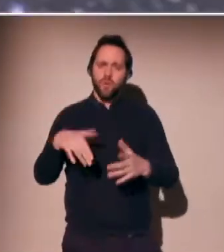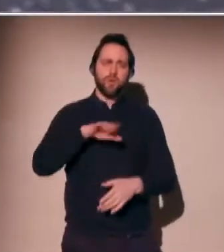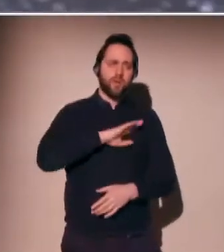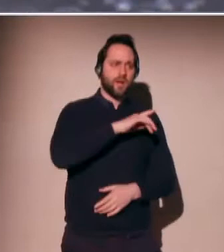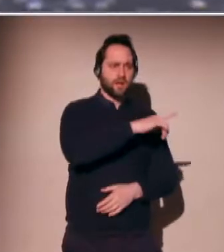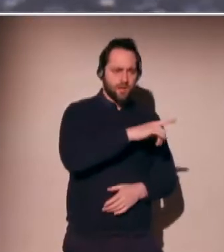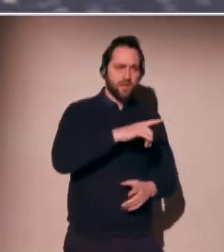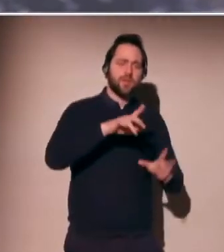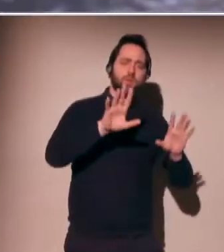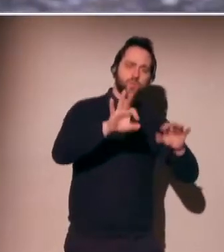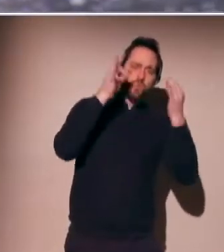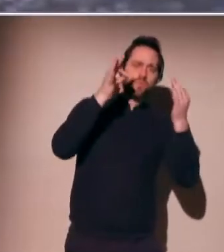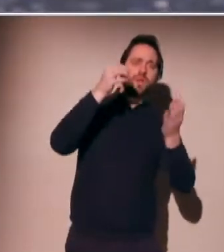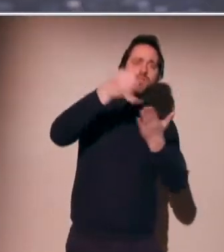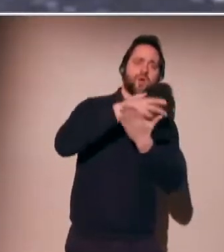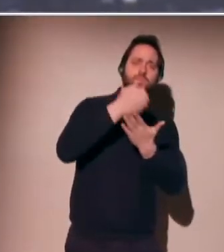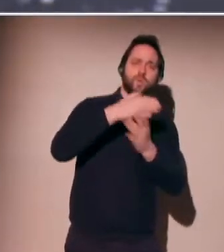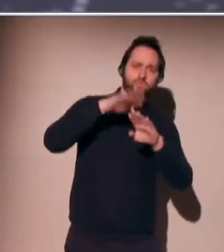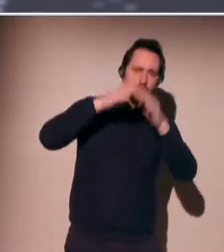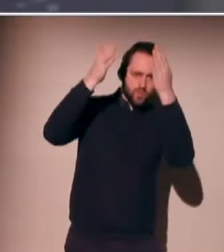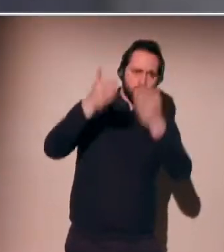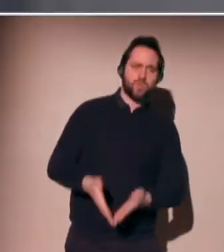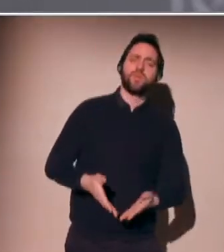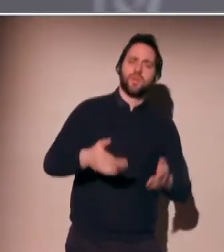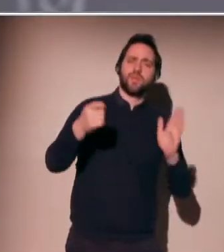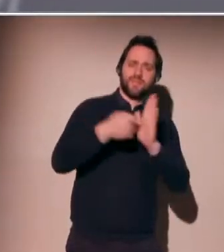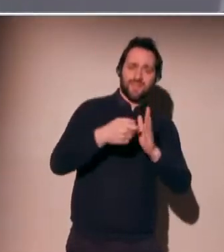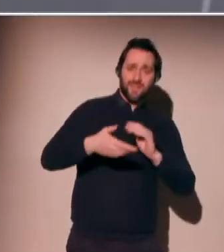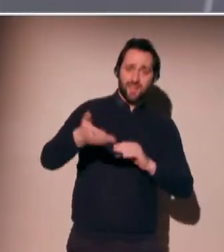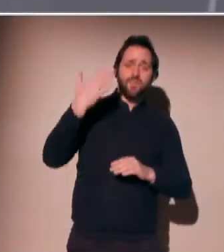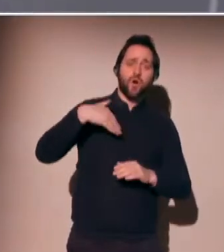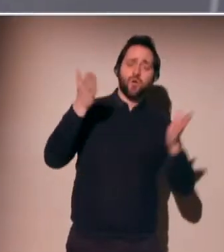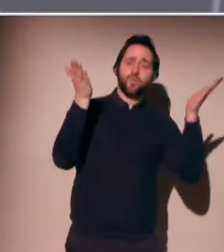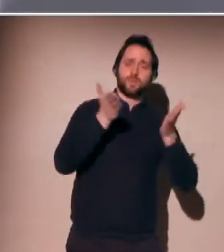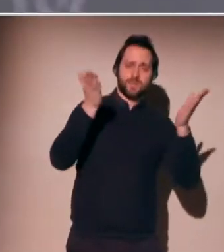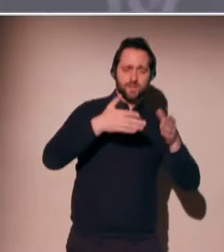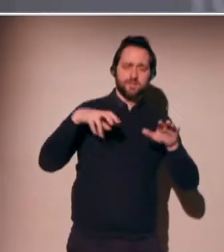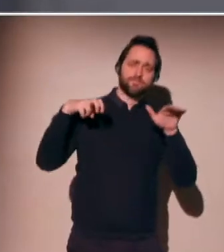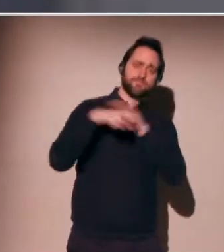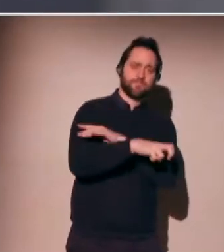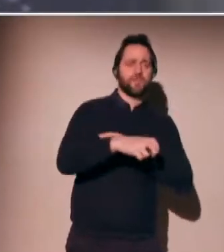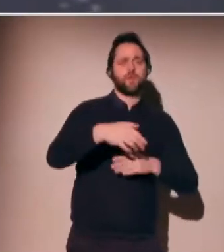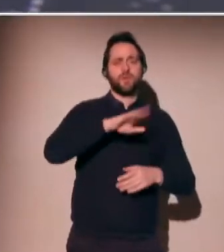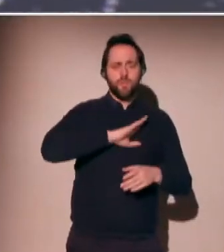pour un syndrome polaire. Donc, il a reconnu cela.